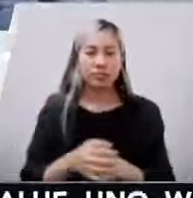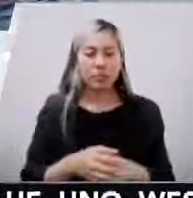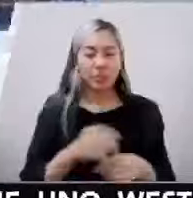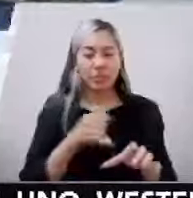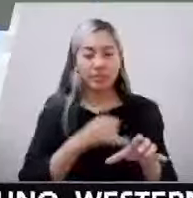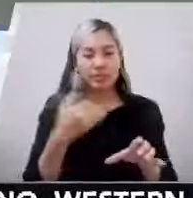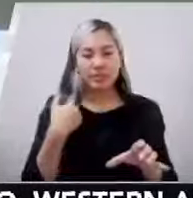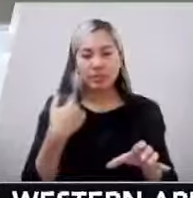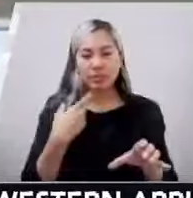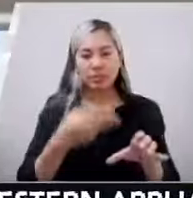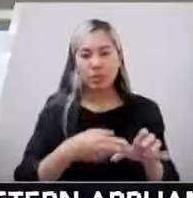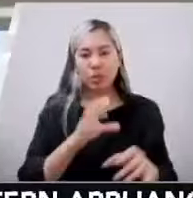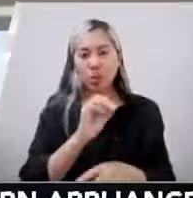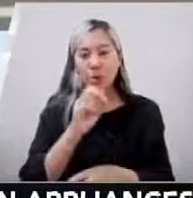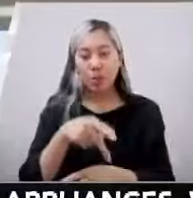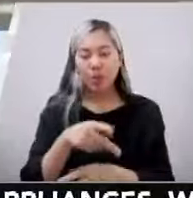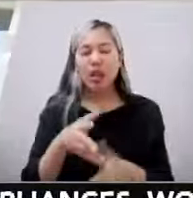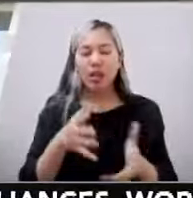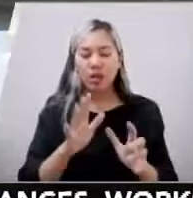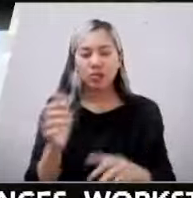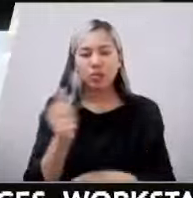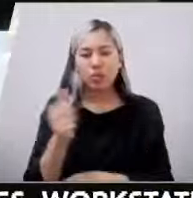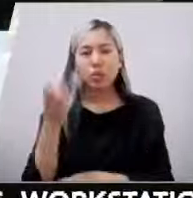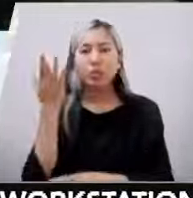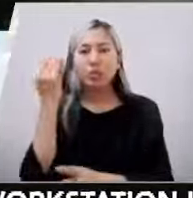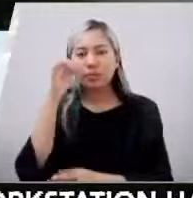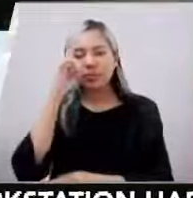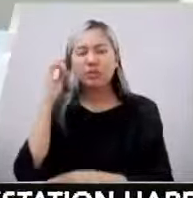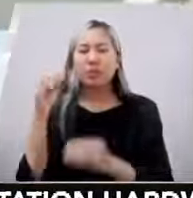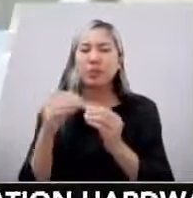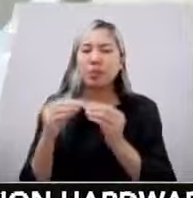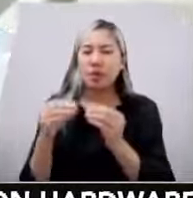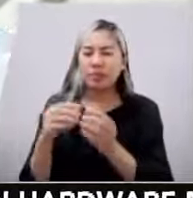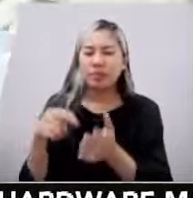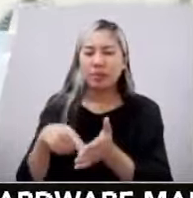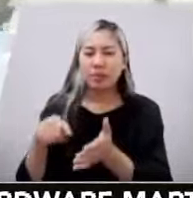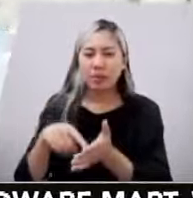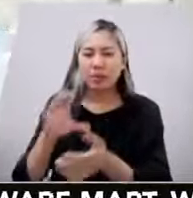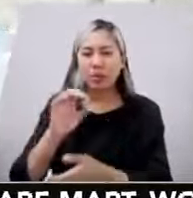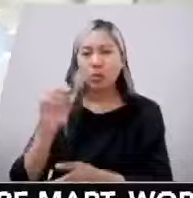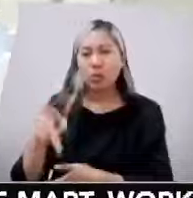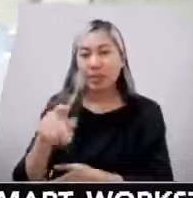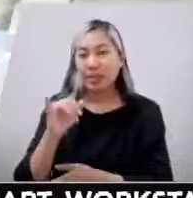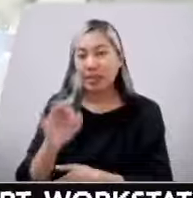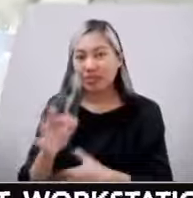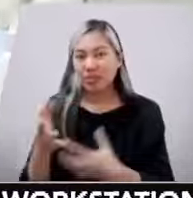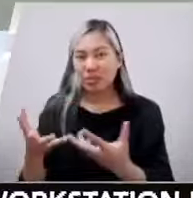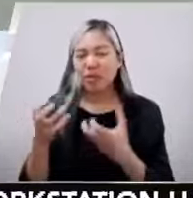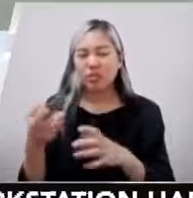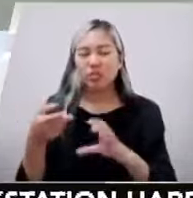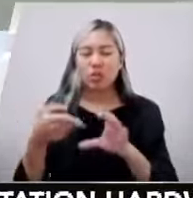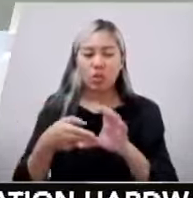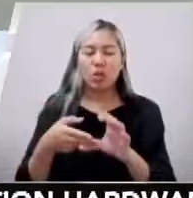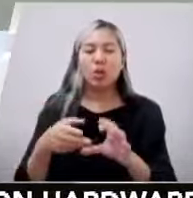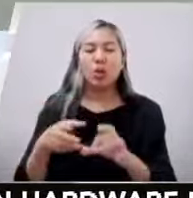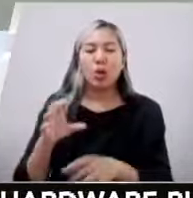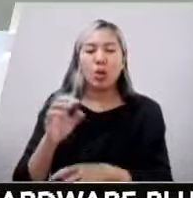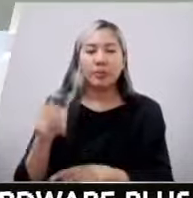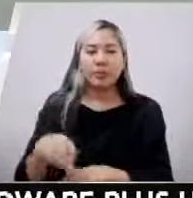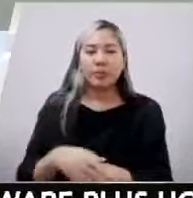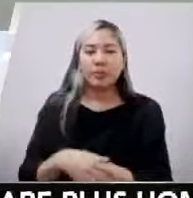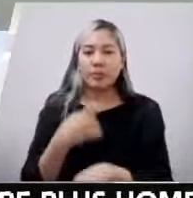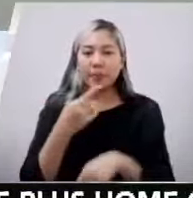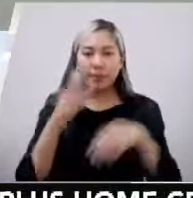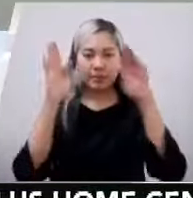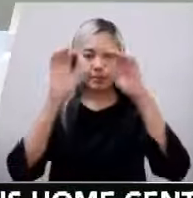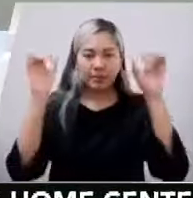malaki raw ang sinisingil ng mga kooperatiba at korporasyon sa mga gustong magpa-consolidate. Una nang sinabi ni Pangulong Marcos na kailangang